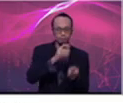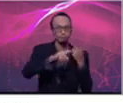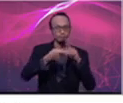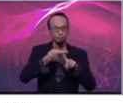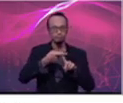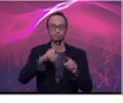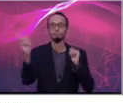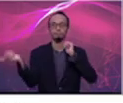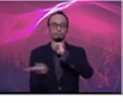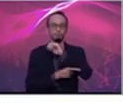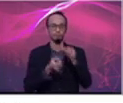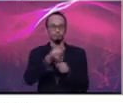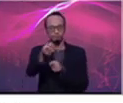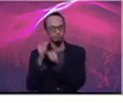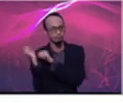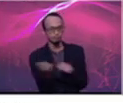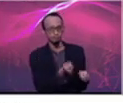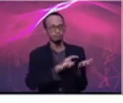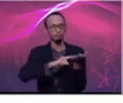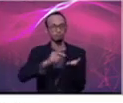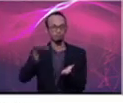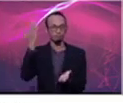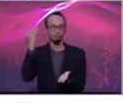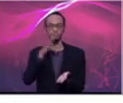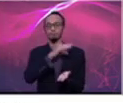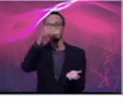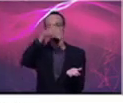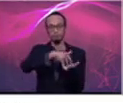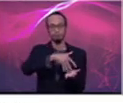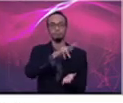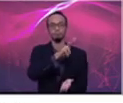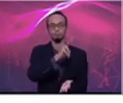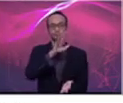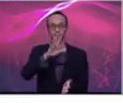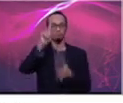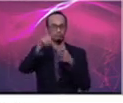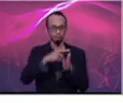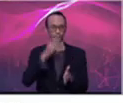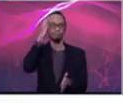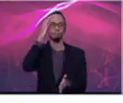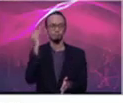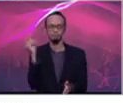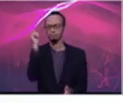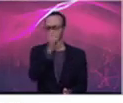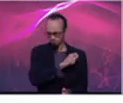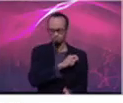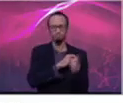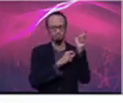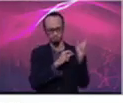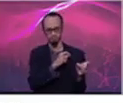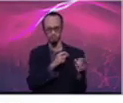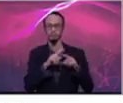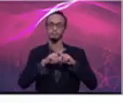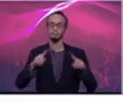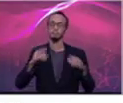hukuman tiga sebatan yang dijalani Minggu lalu selain penjara 25 bulan merupakan pengalaman pahit buatnya bagaimanapun